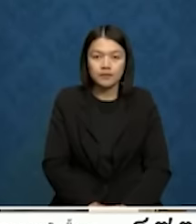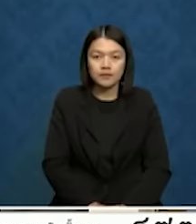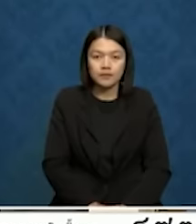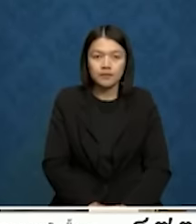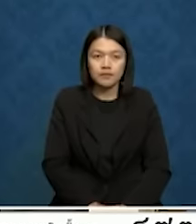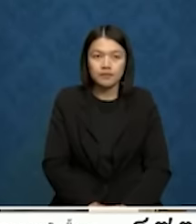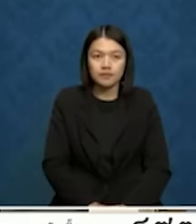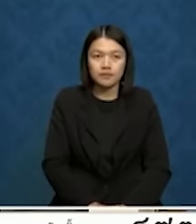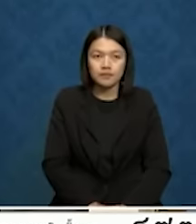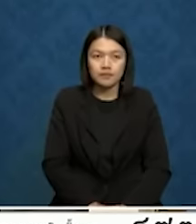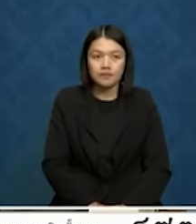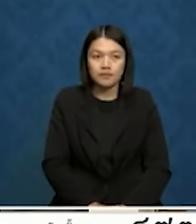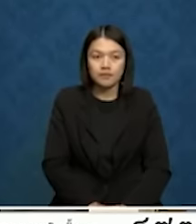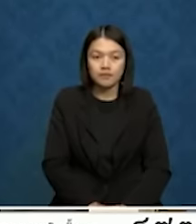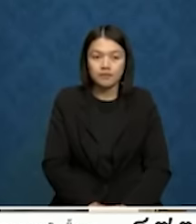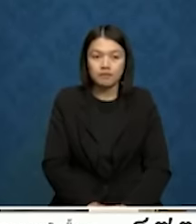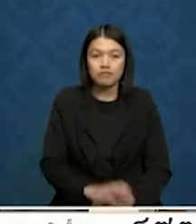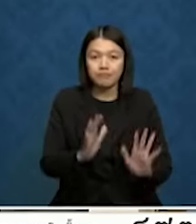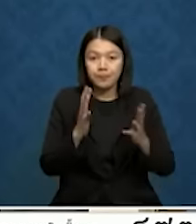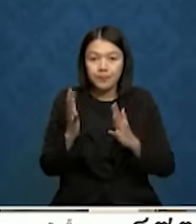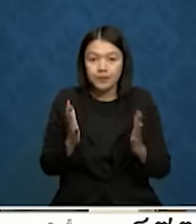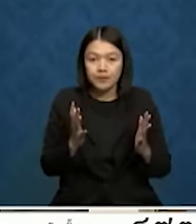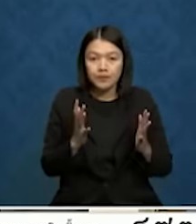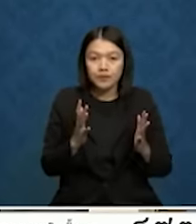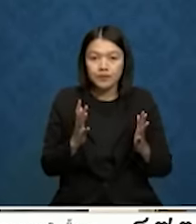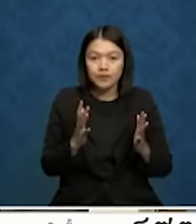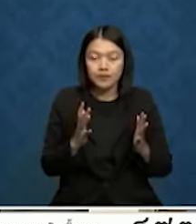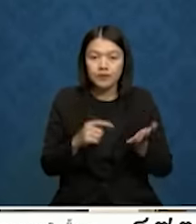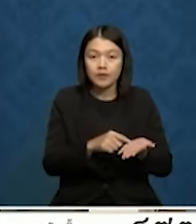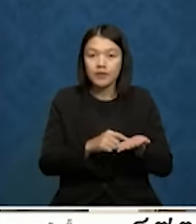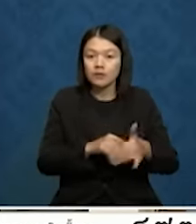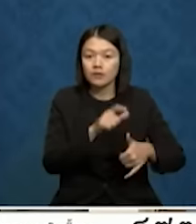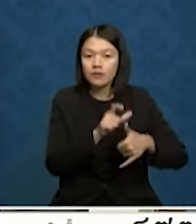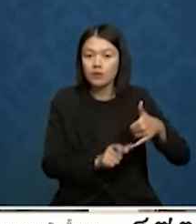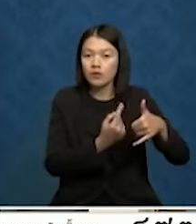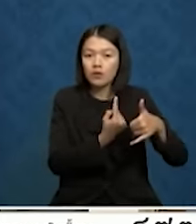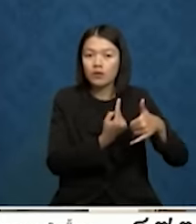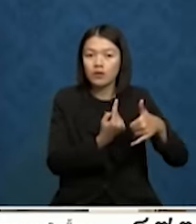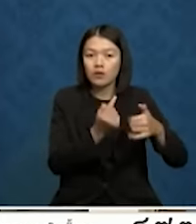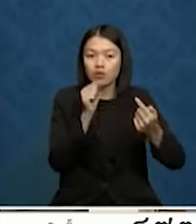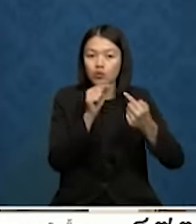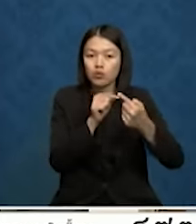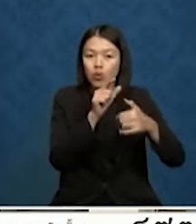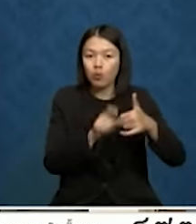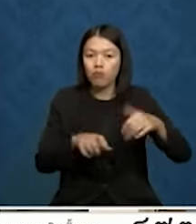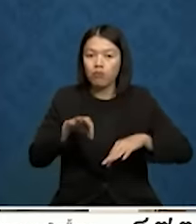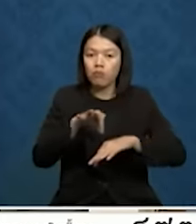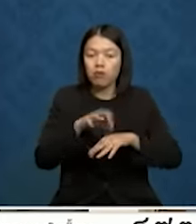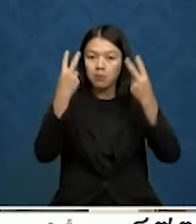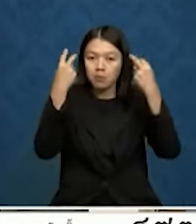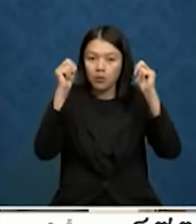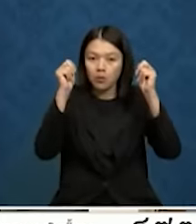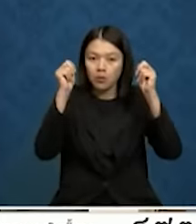ถ้าไม่มีก็ ถ้าไม่มีเป็นนั้นว่าสมาชิกเสนอบุคคลซึ่งสมควรได้รับการแต่งตั้งเป็นนายกรัฐ